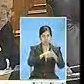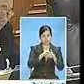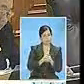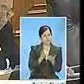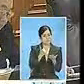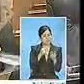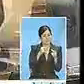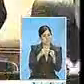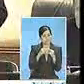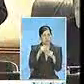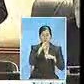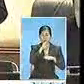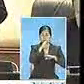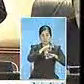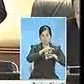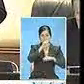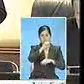ได้